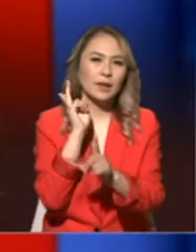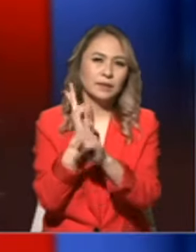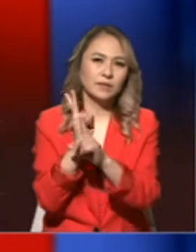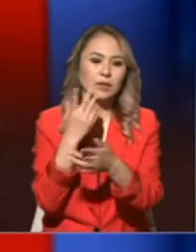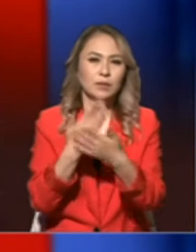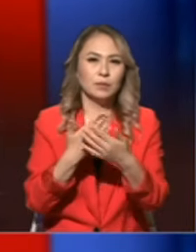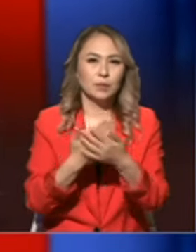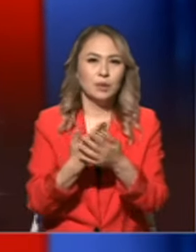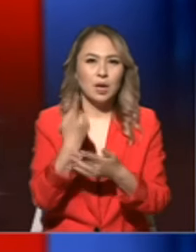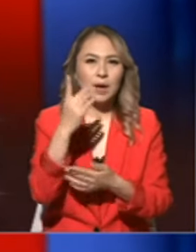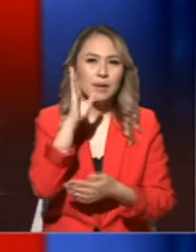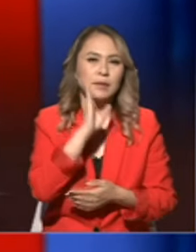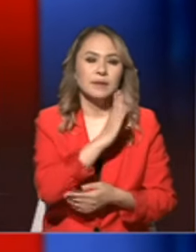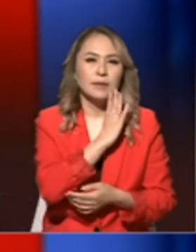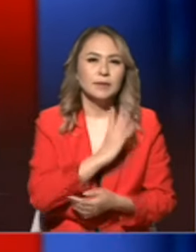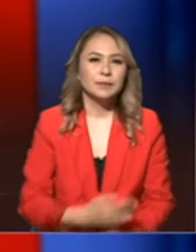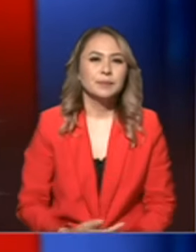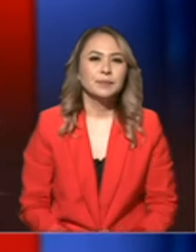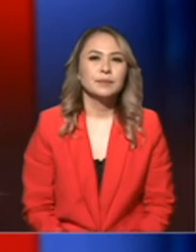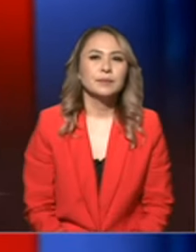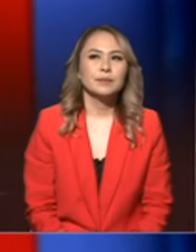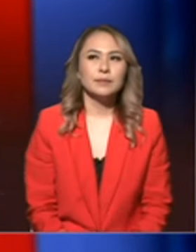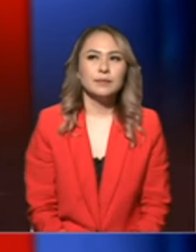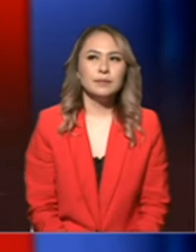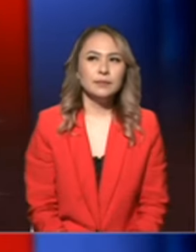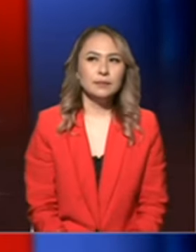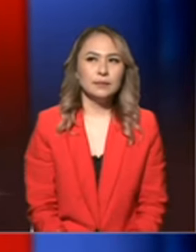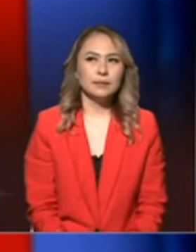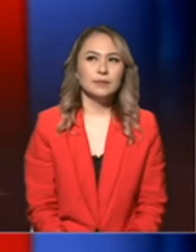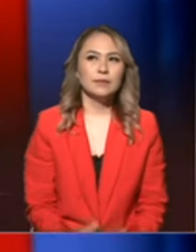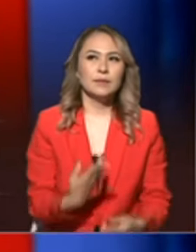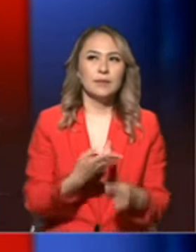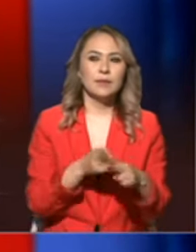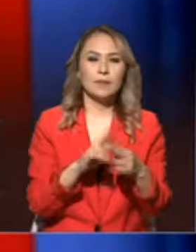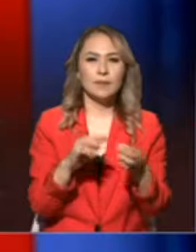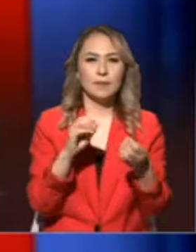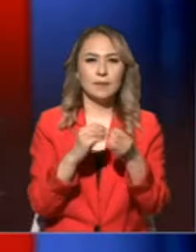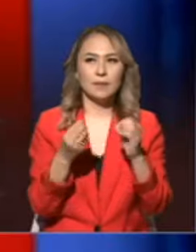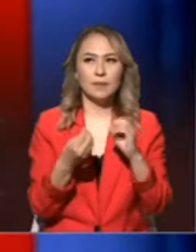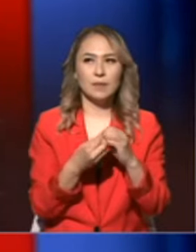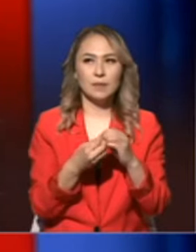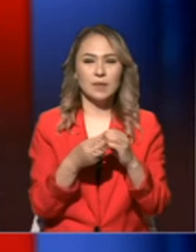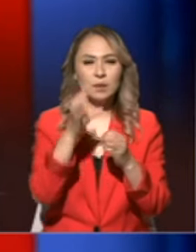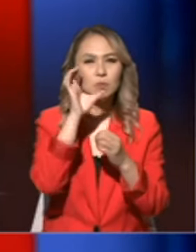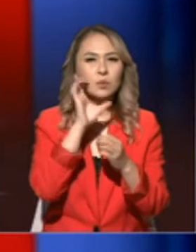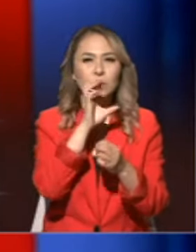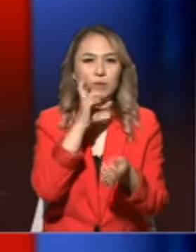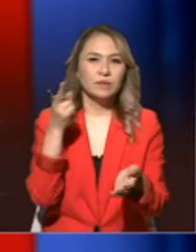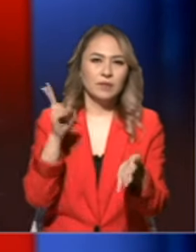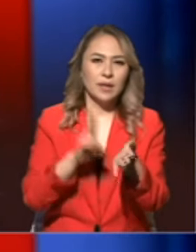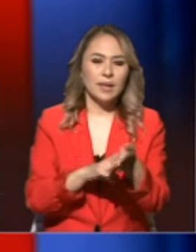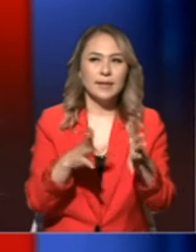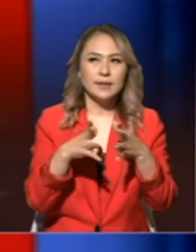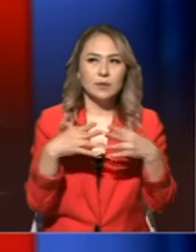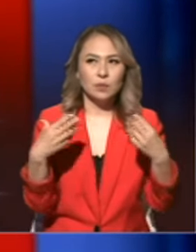да жетпейді бір әйелге. Көрдіңіз ба? Сол жердегі мәселе солтүстікке көшкен отбасыларға